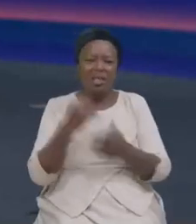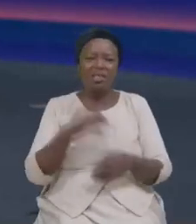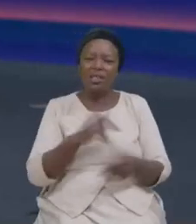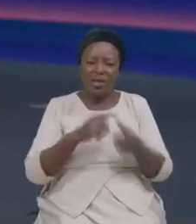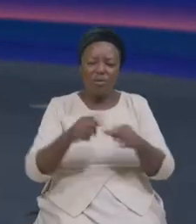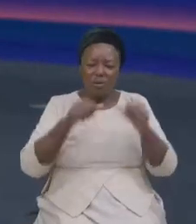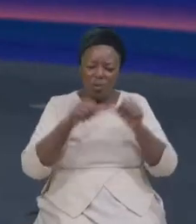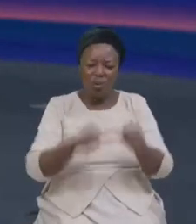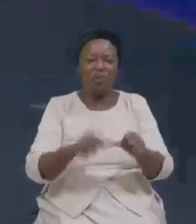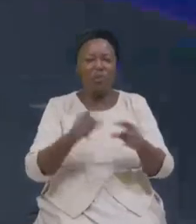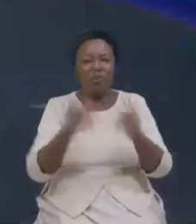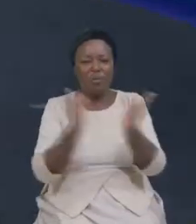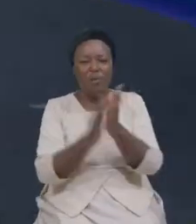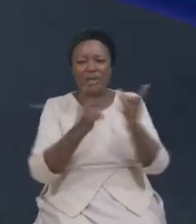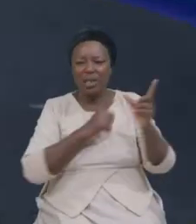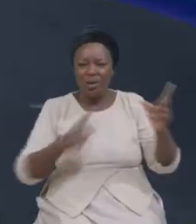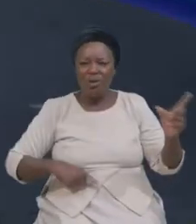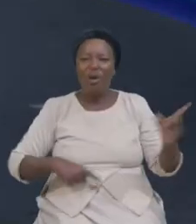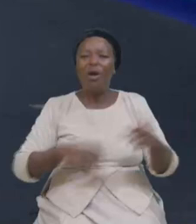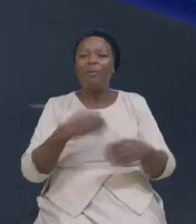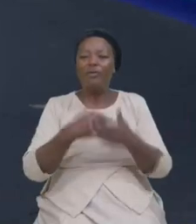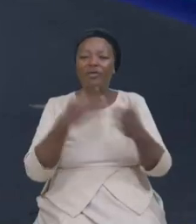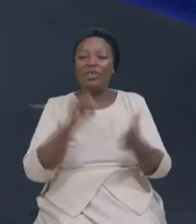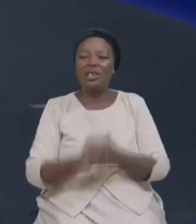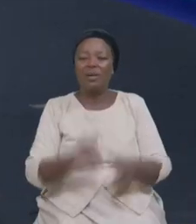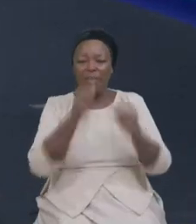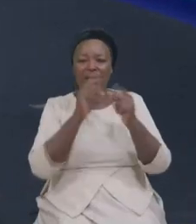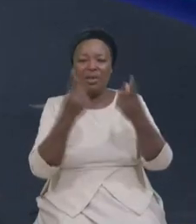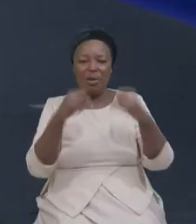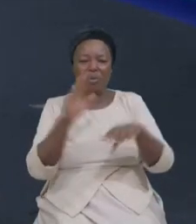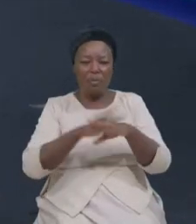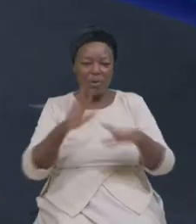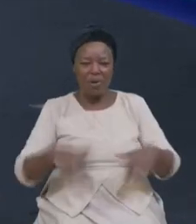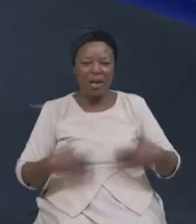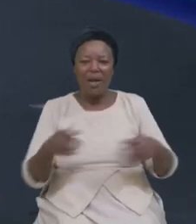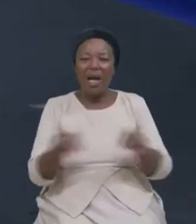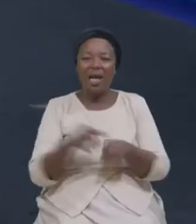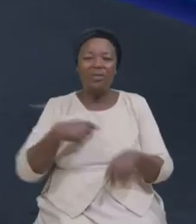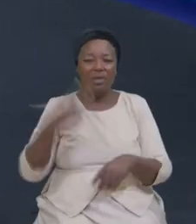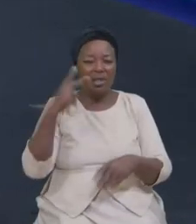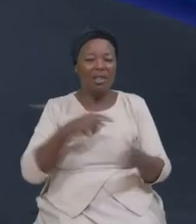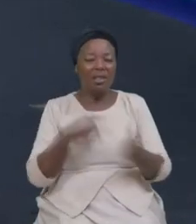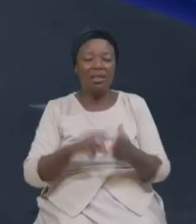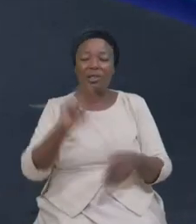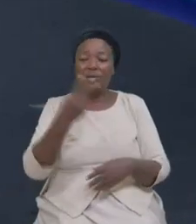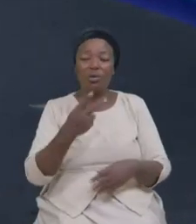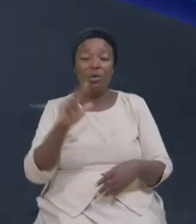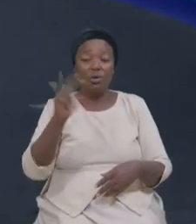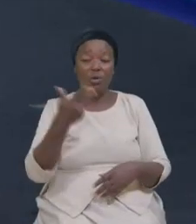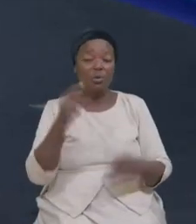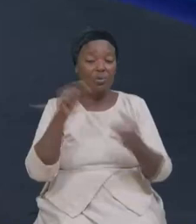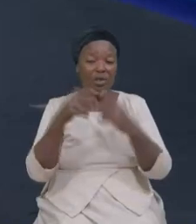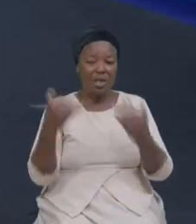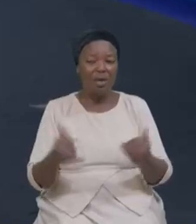louer le Seigneur. Alors, comme nous considérons ce troisième point, nous parlons de la